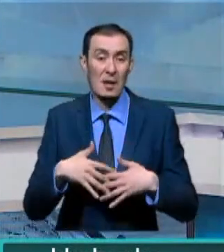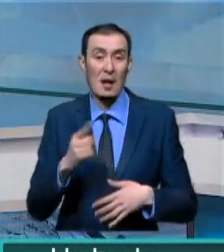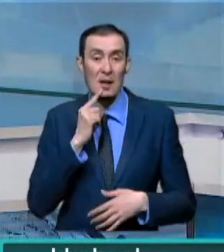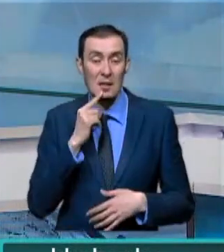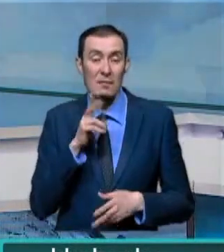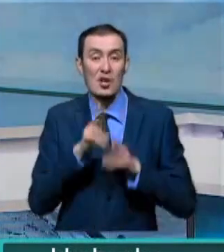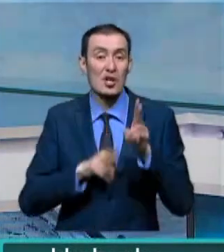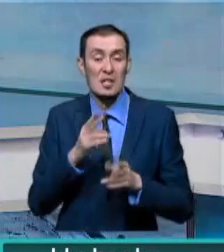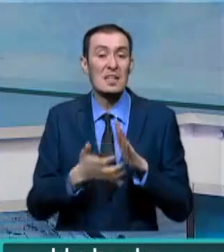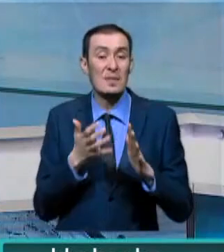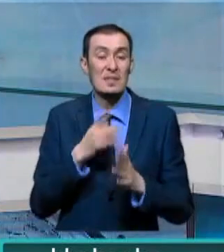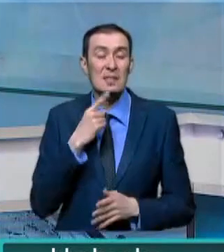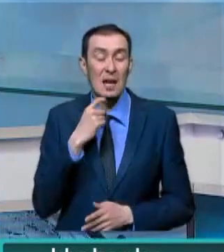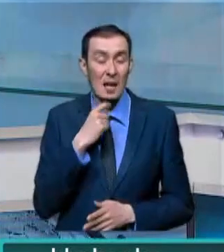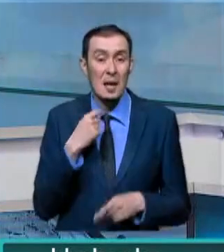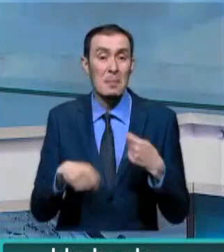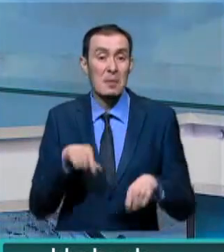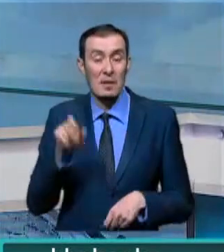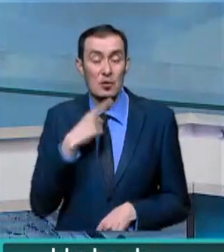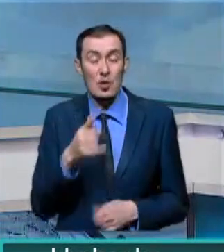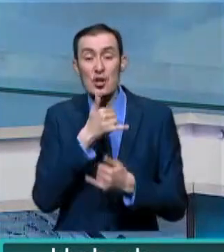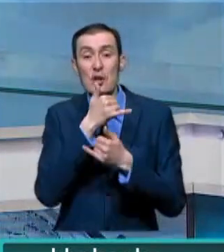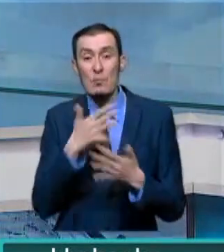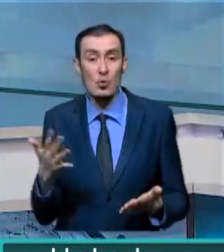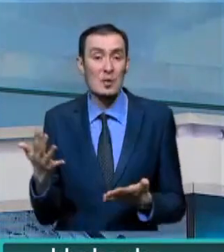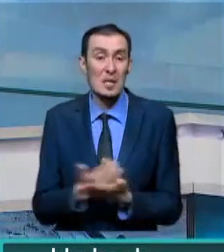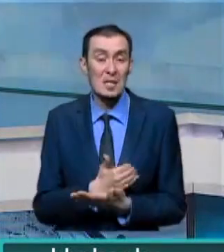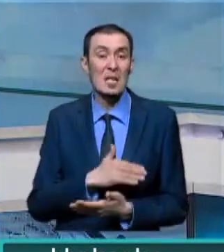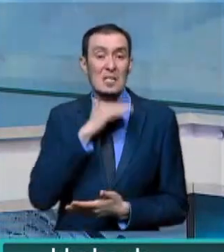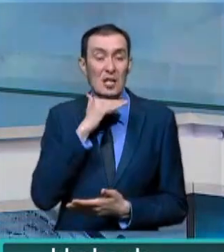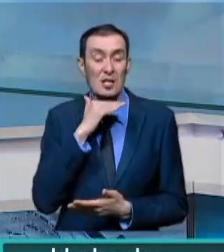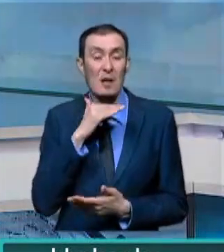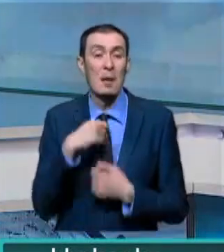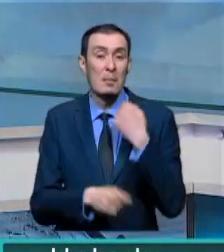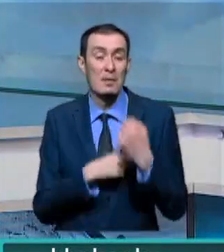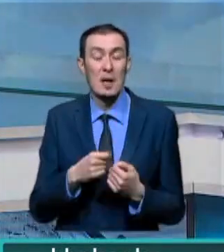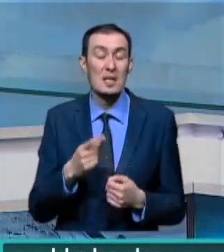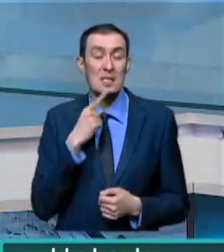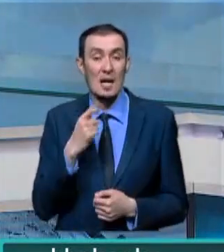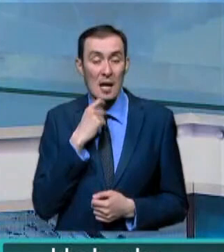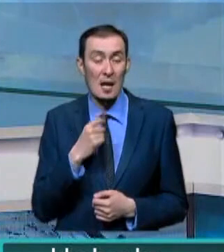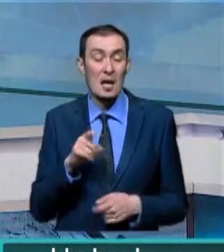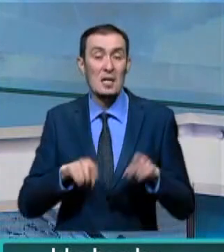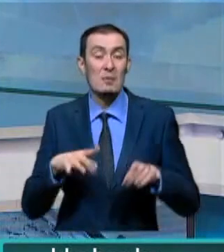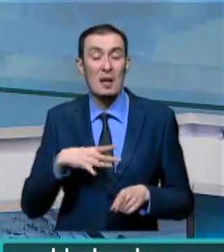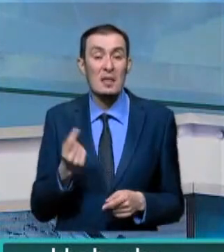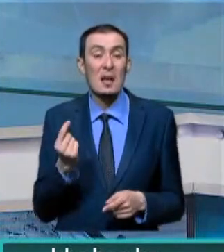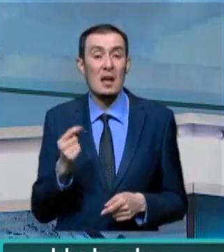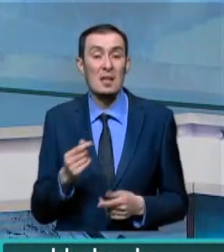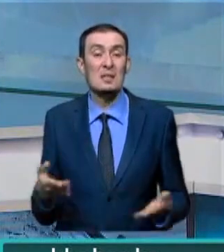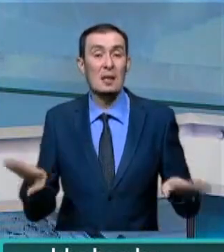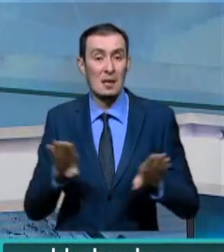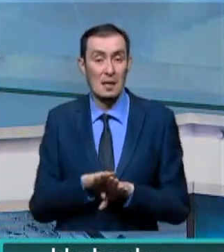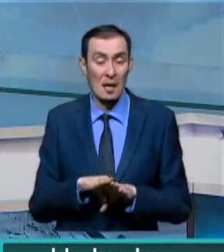уже пожаловались на дефицит сахара. Предприниматели говорят, что не могут найти достаточного для производства объема. Некоторые оказались на грани